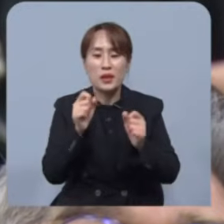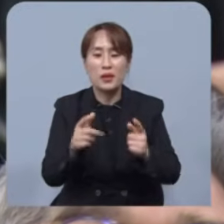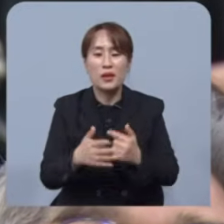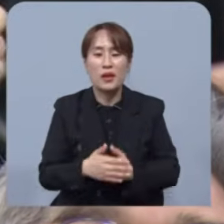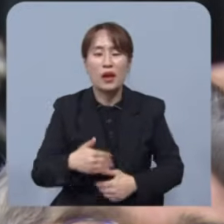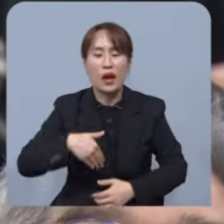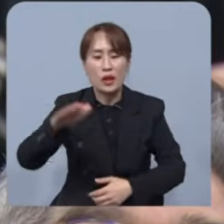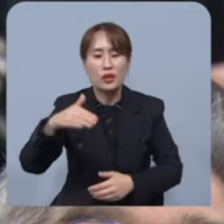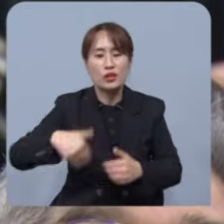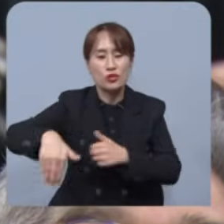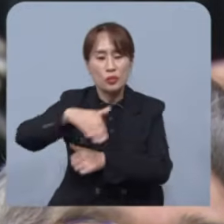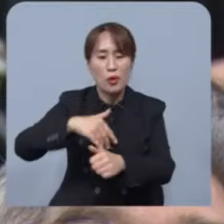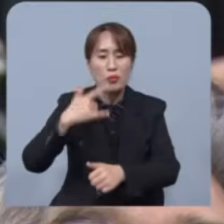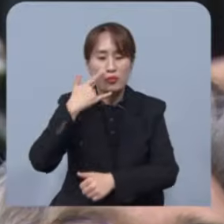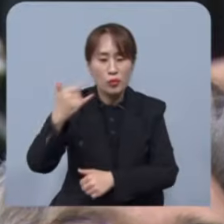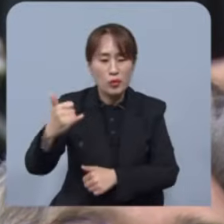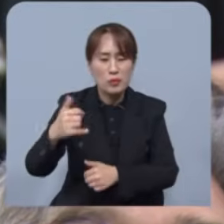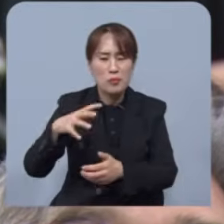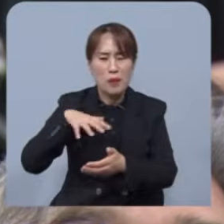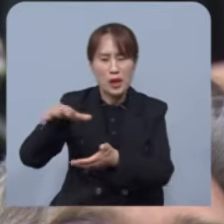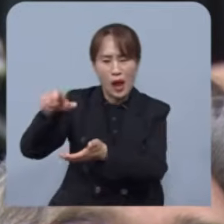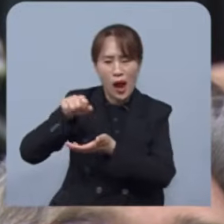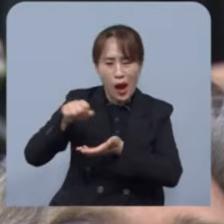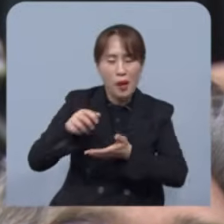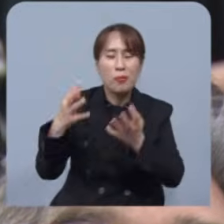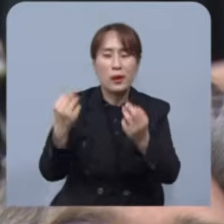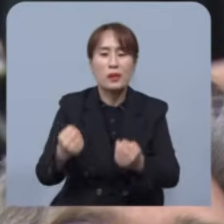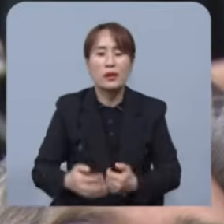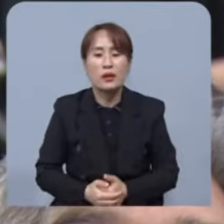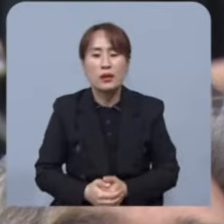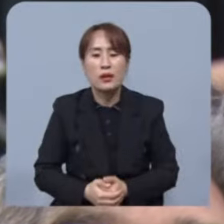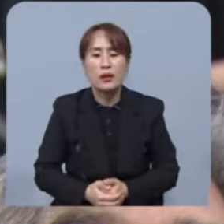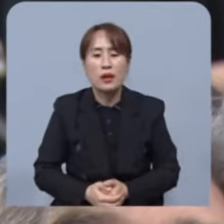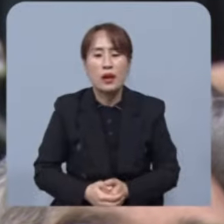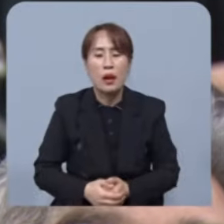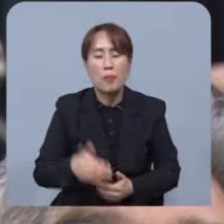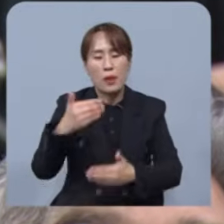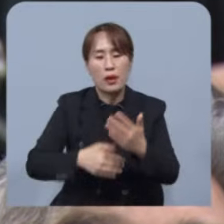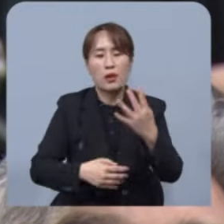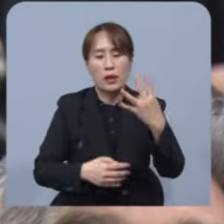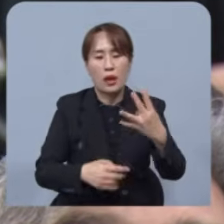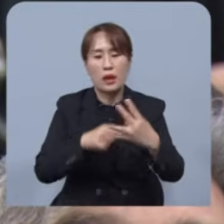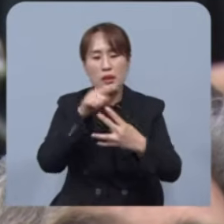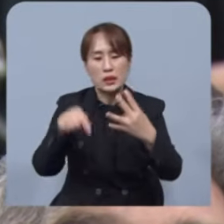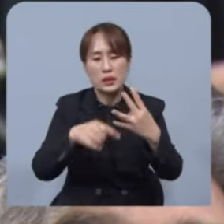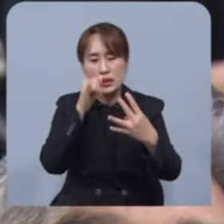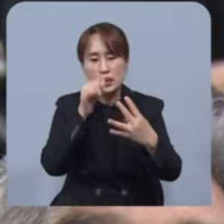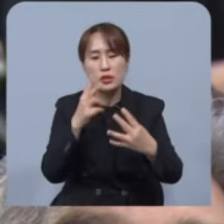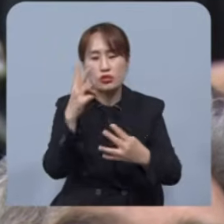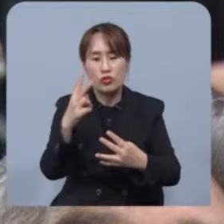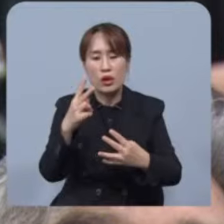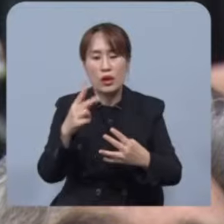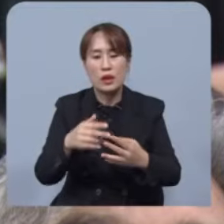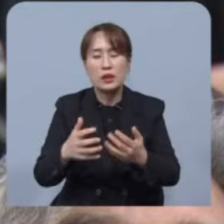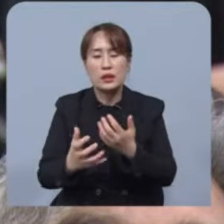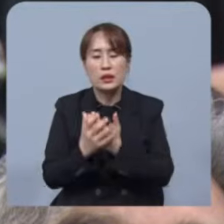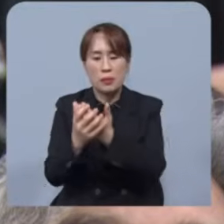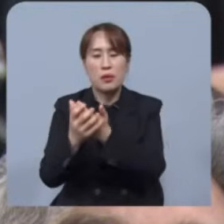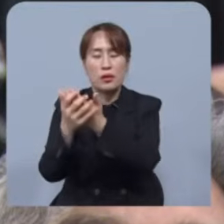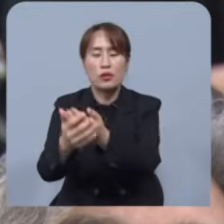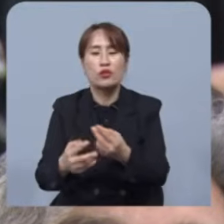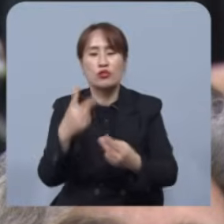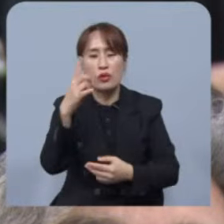나간다고 하니까 주변 부모님들의 의견이 많았습니다. 그래서 거르고 걸러서 한 4가지가 됐는데 2가지는 서면